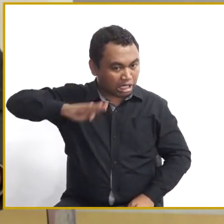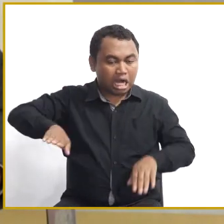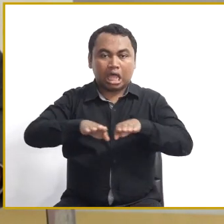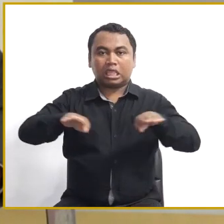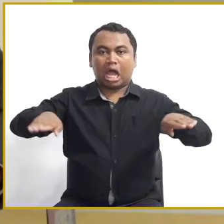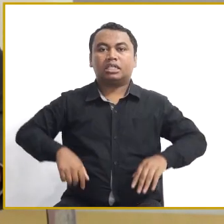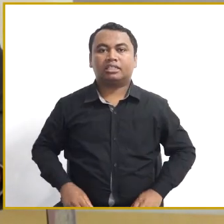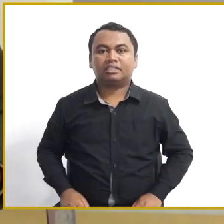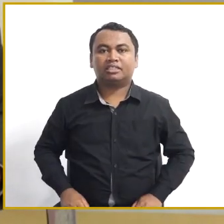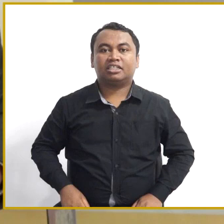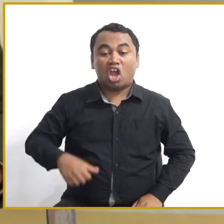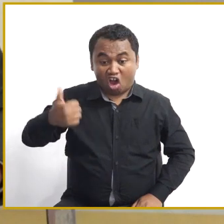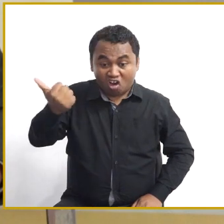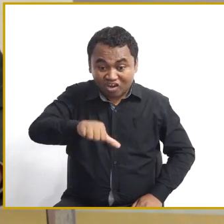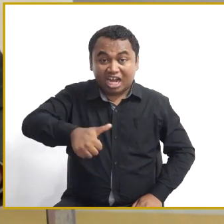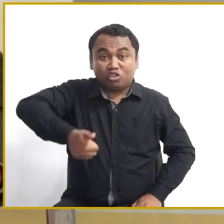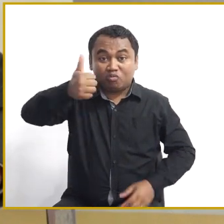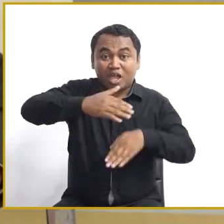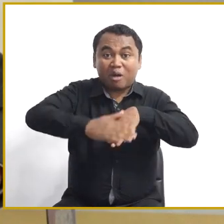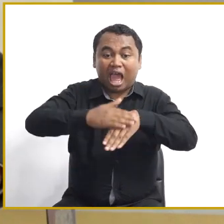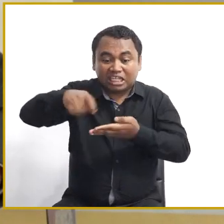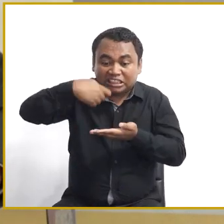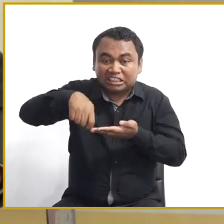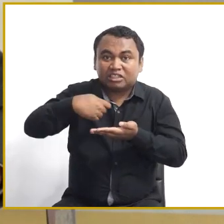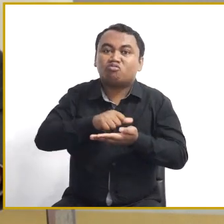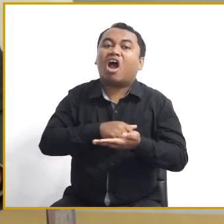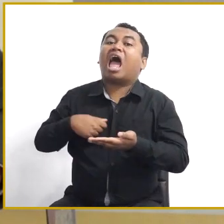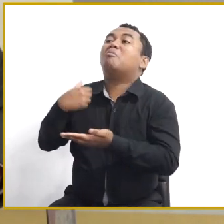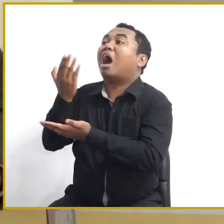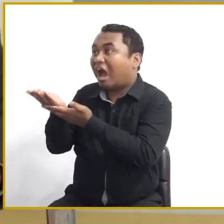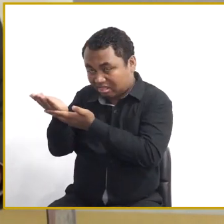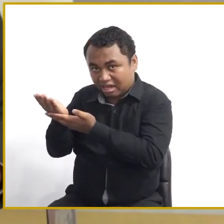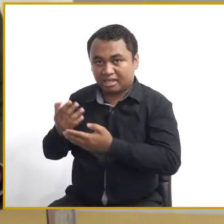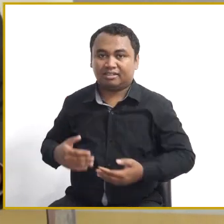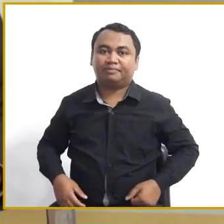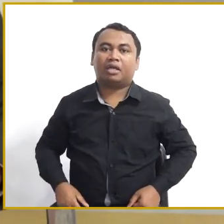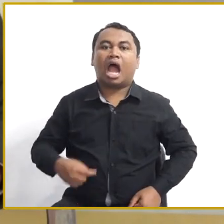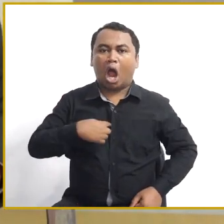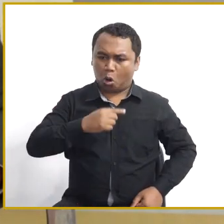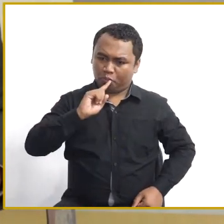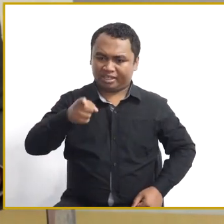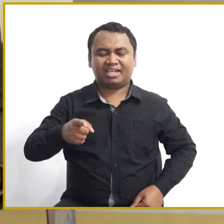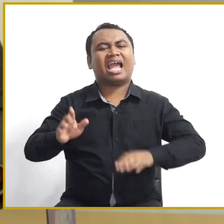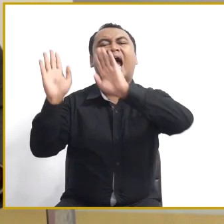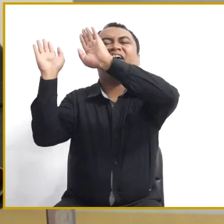mbola zanatany ny varoantsika, mbola angatahantsika. Amiko zany ajanona daholo zany hoe